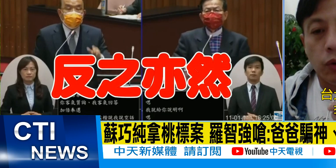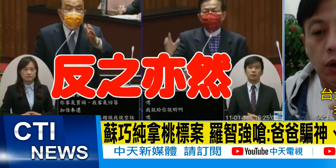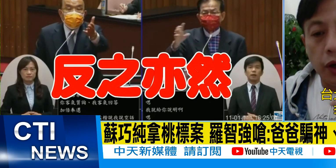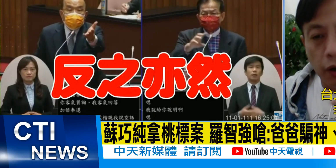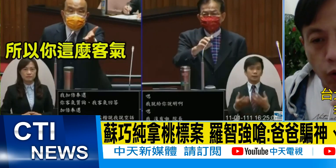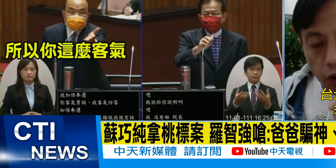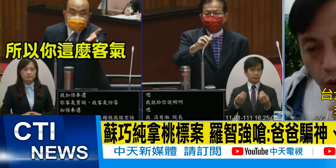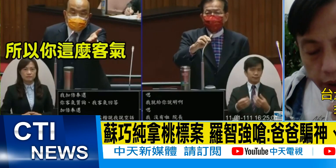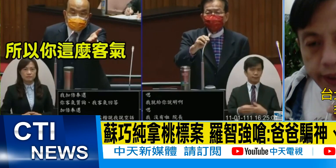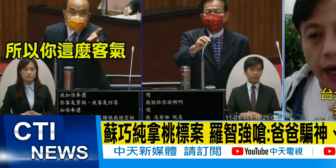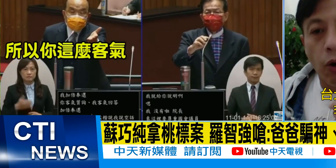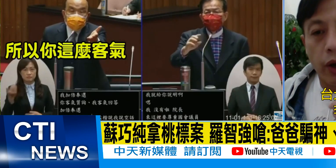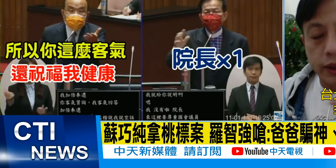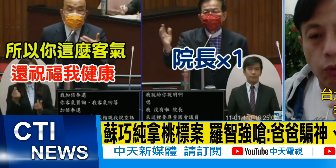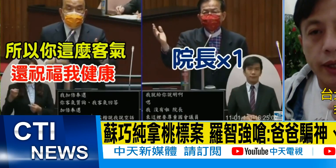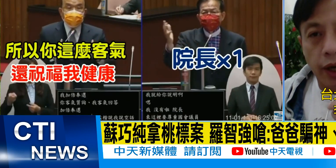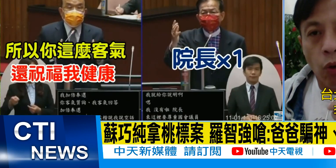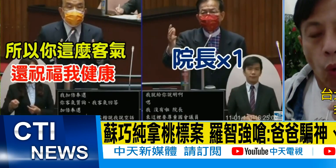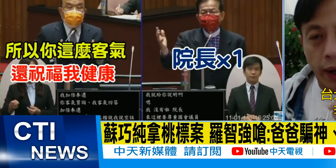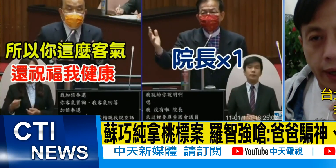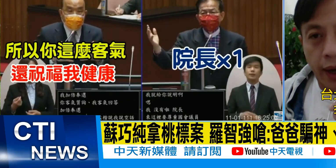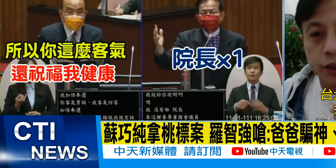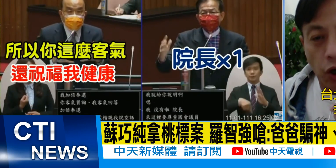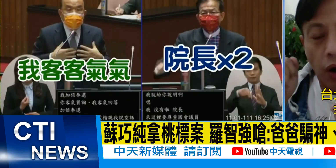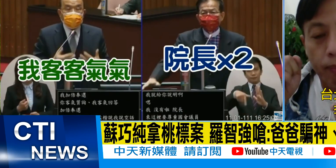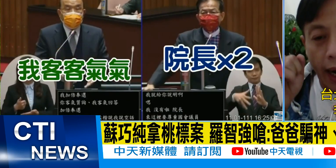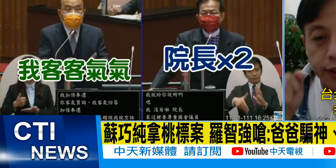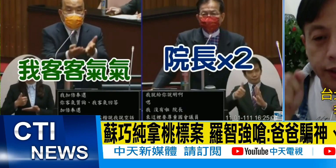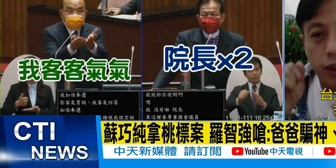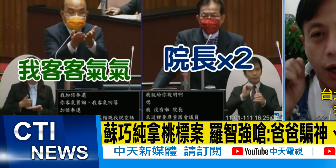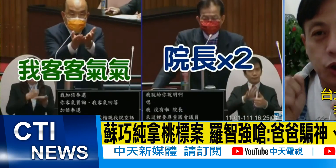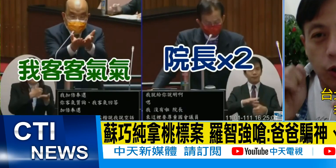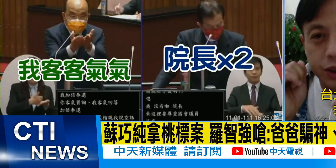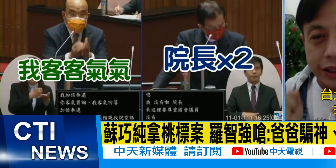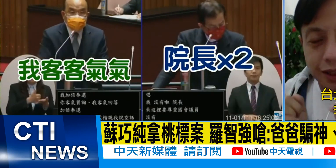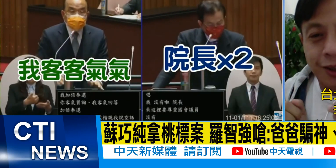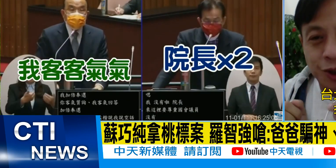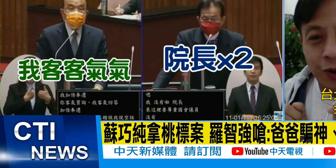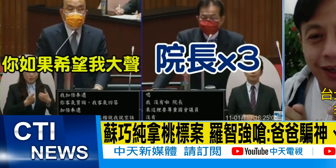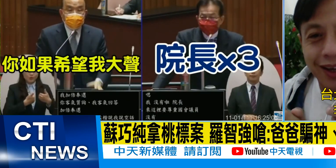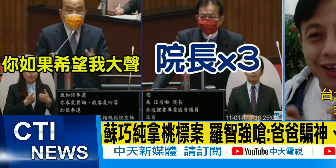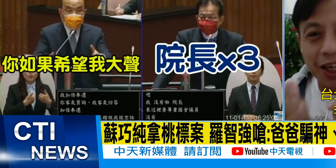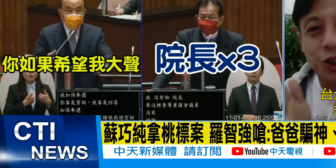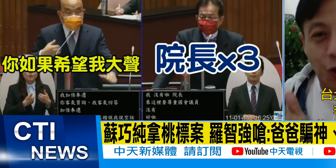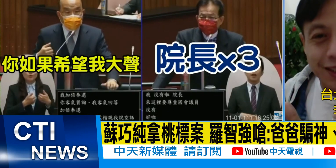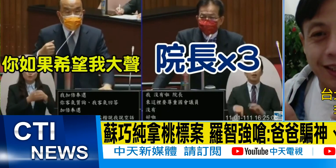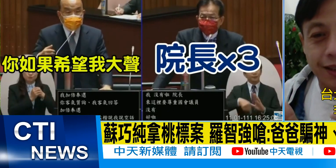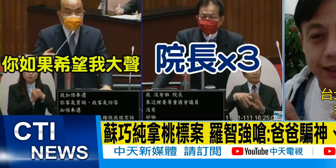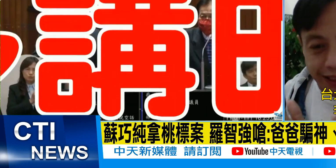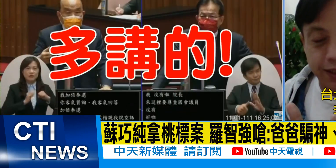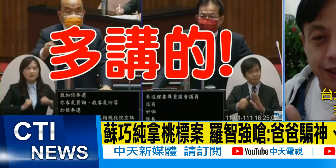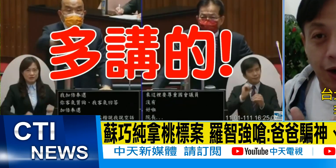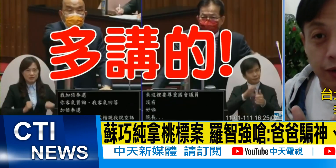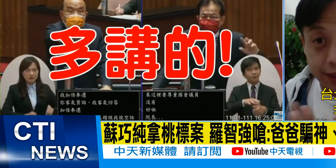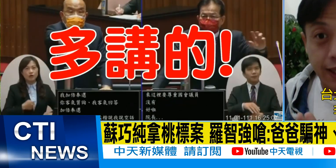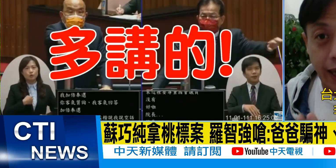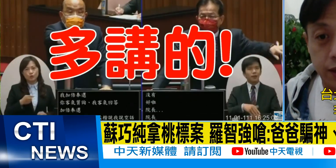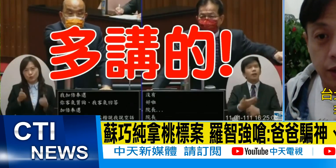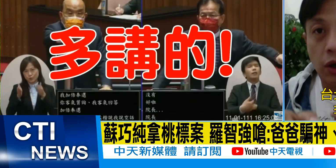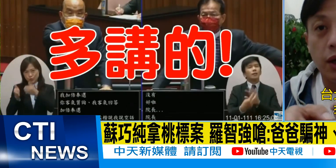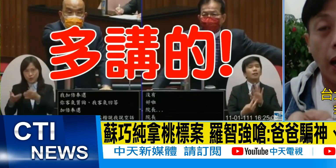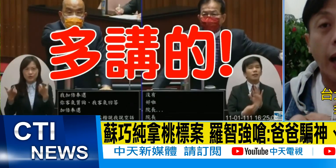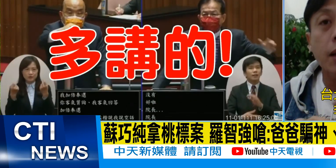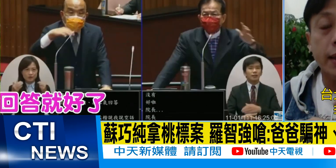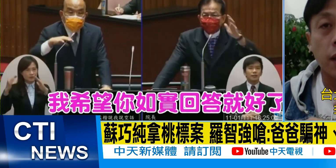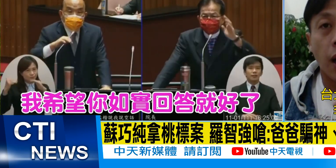政府应该会有相关业务往来，结果马英九要求行政中立，要求自己的姐姐哦，自己的大姐